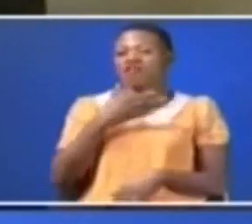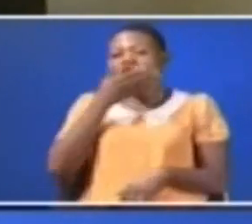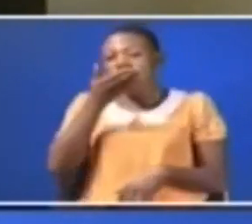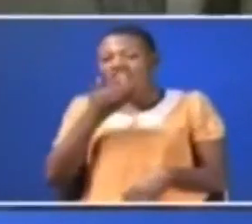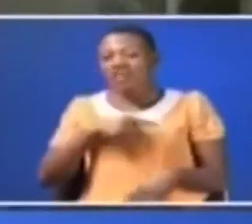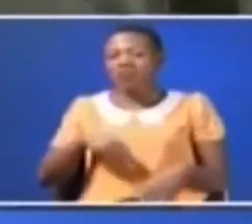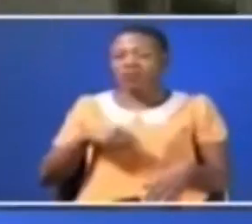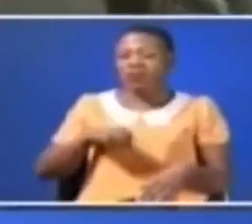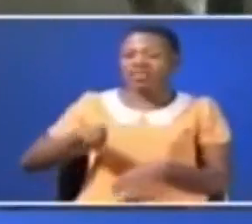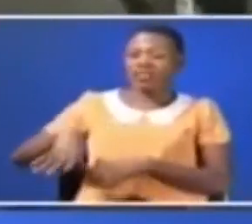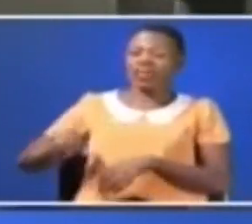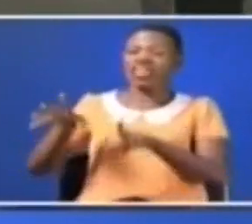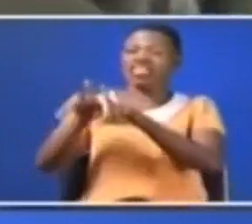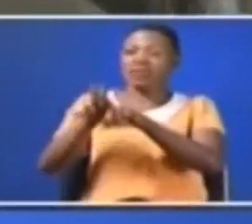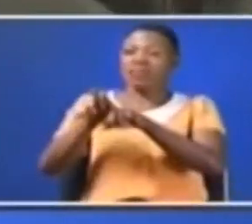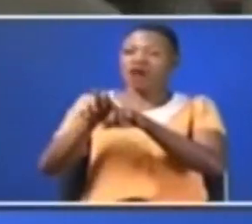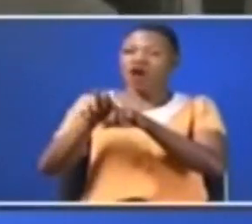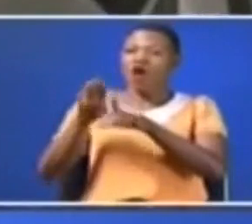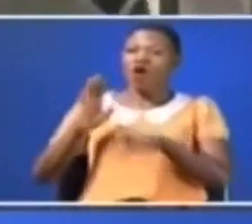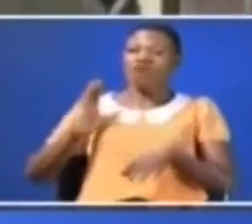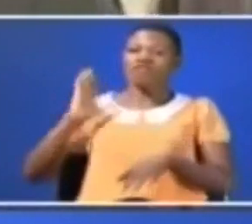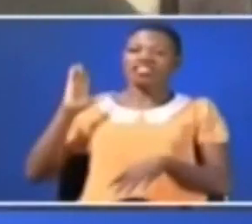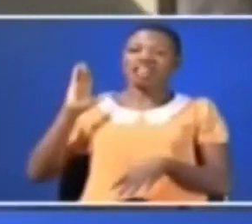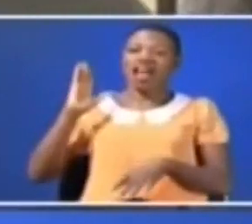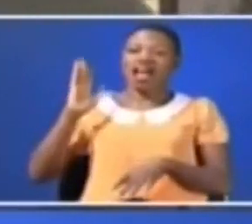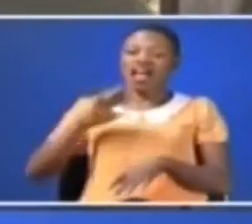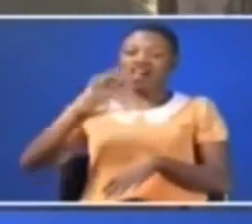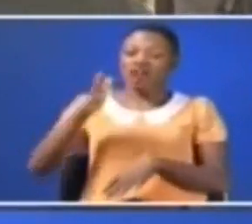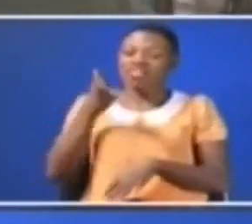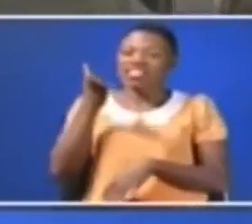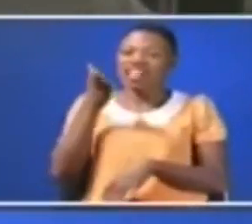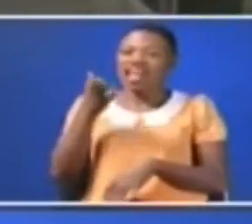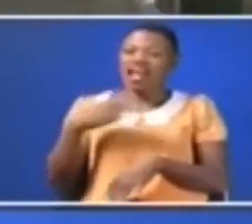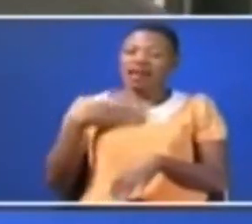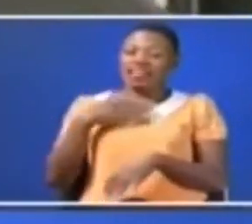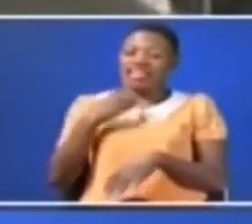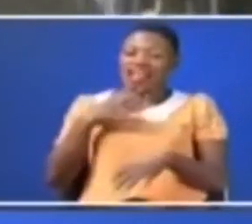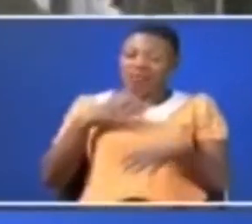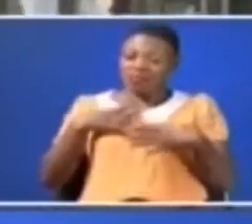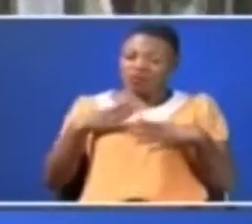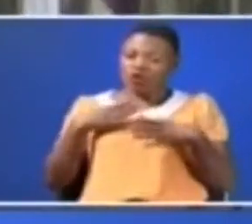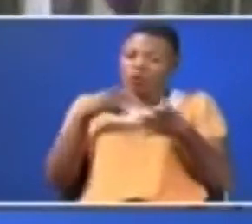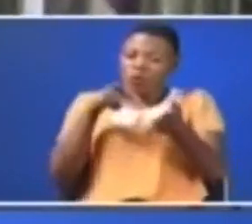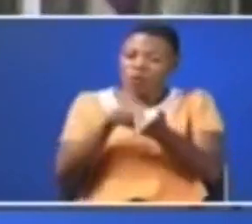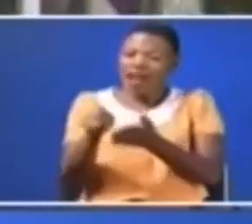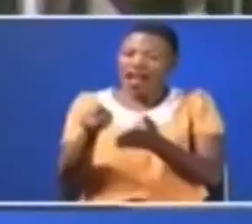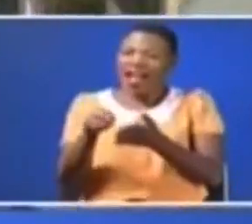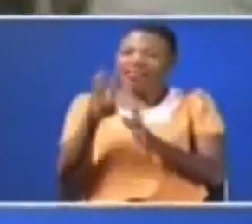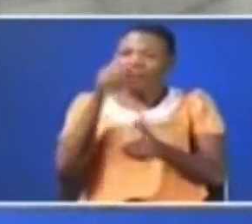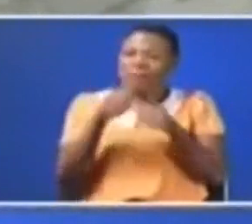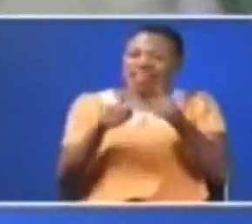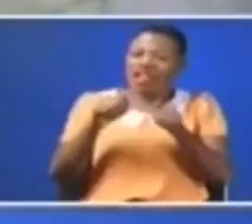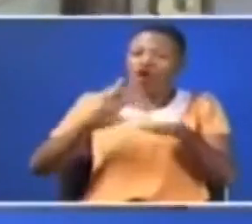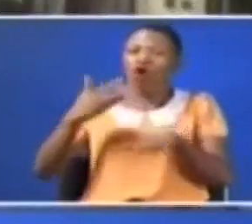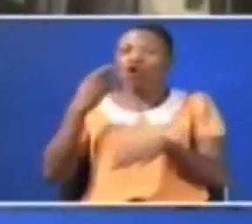and diarrhea. Maafisa wa usalama wa umma katika kaunti hiyo wamewarai wakazi kutonunua bidhaa za maziwa au